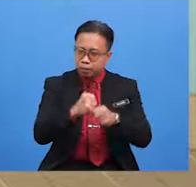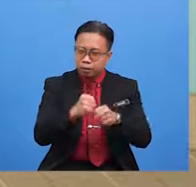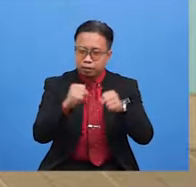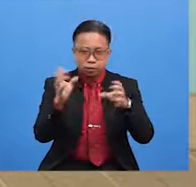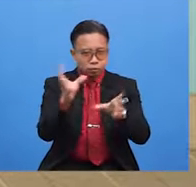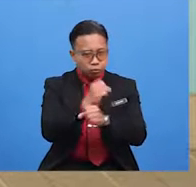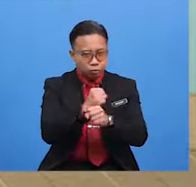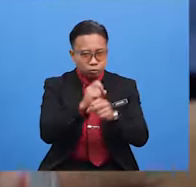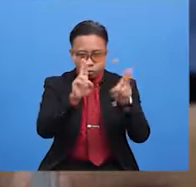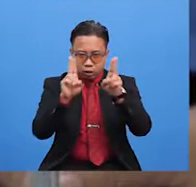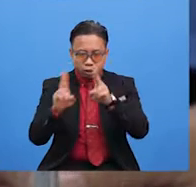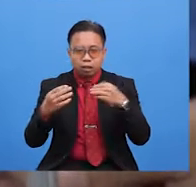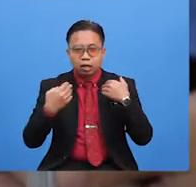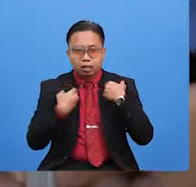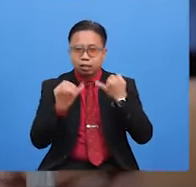juga mempunyai cicit.